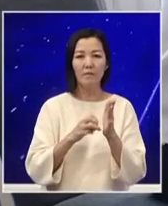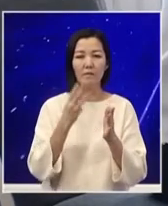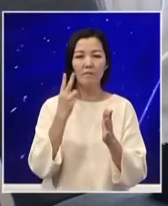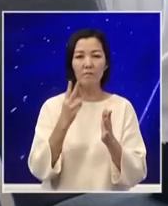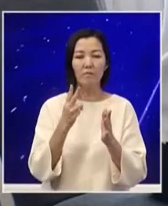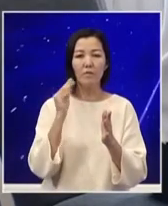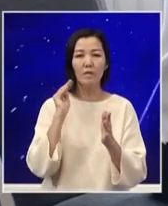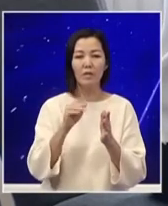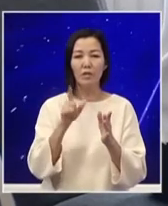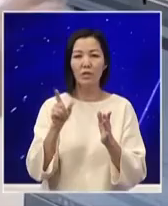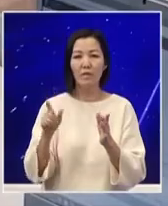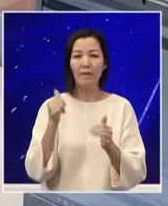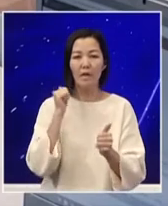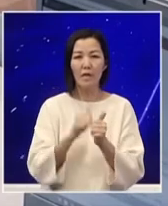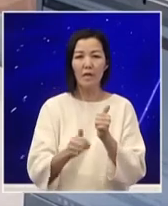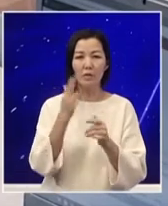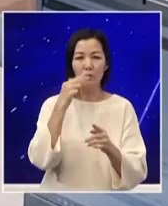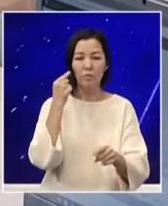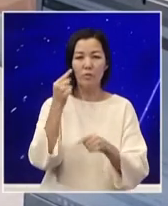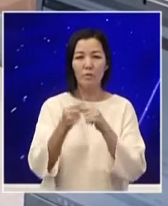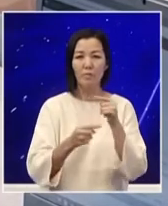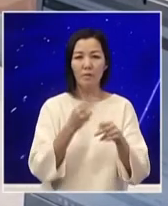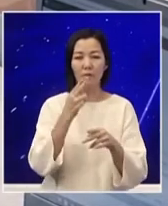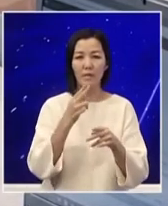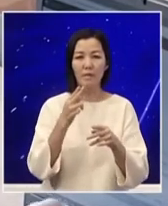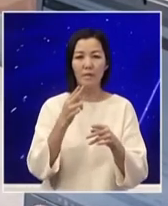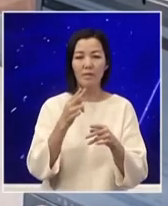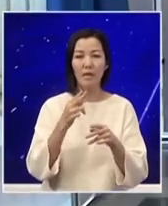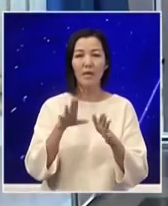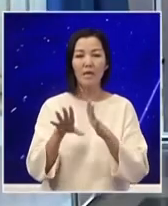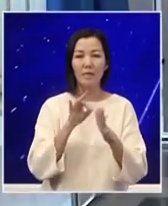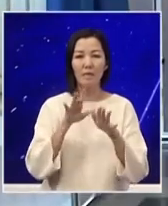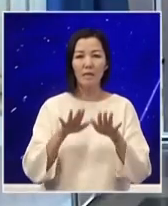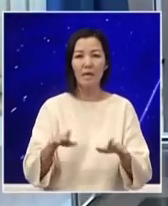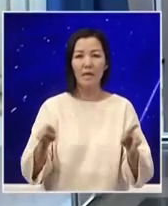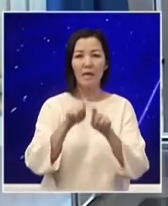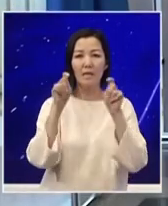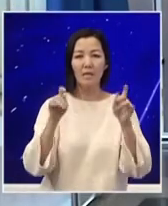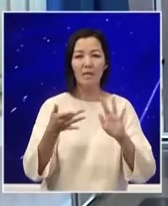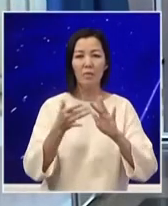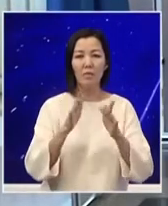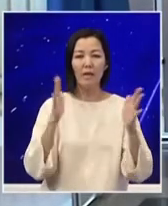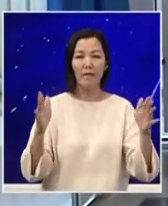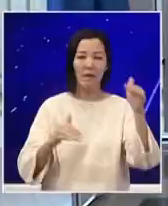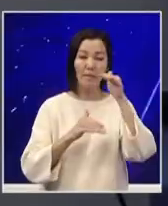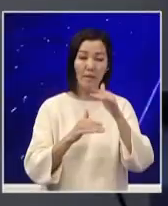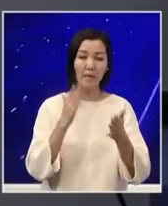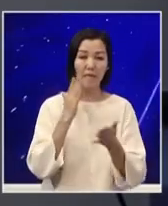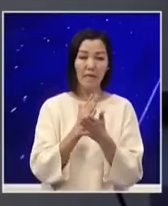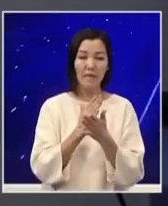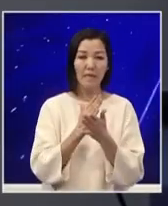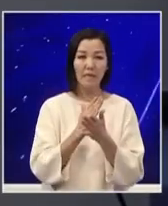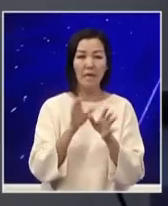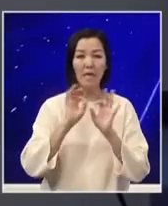человек. Для их удобства в каждом населенном пункте на традиционных избирательных участках открыты и онлайн-кабины. Ответственные лица